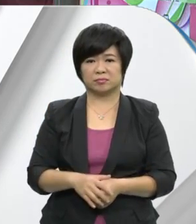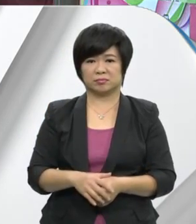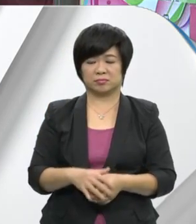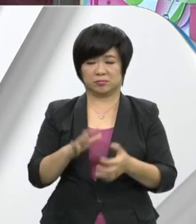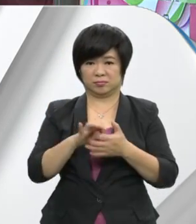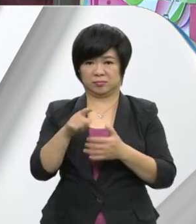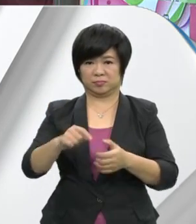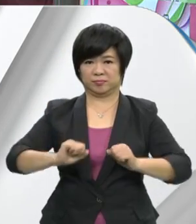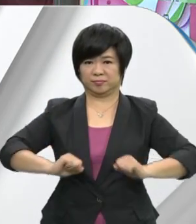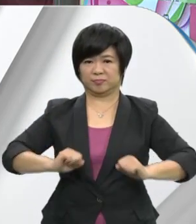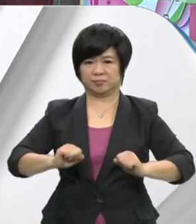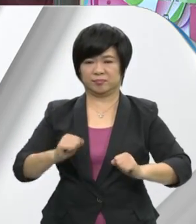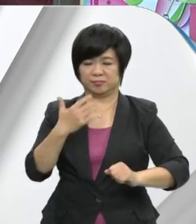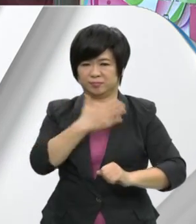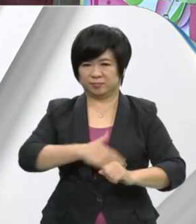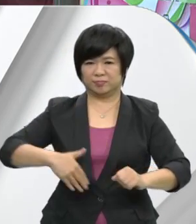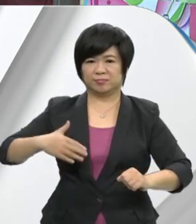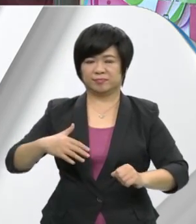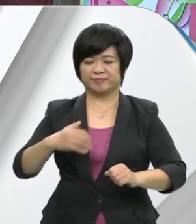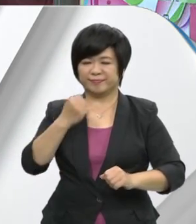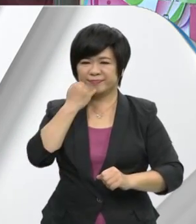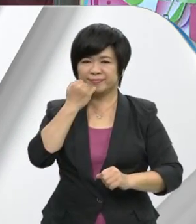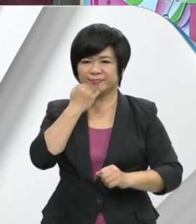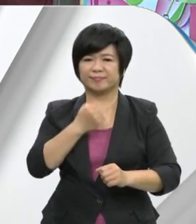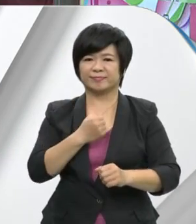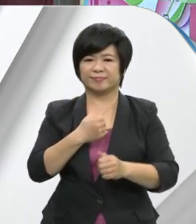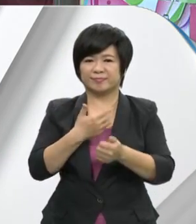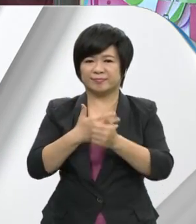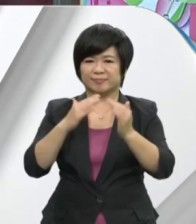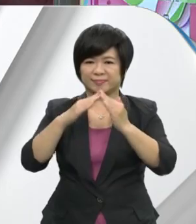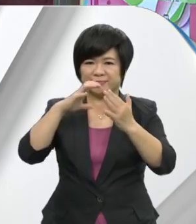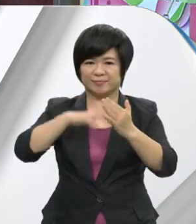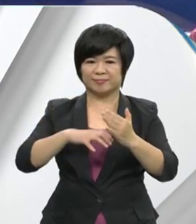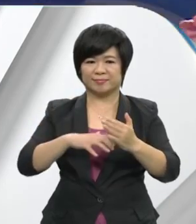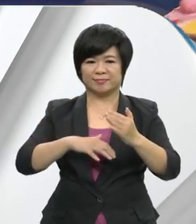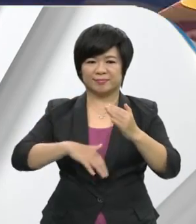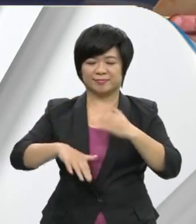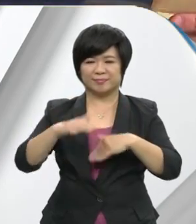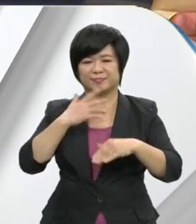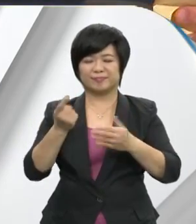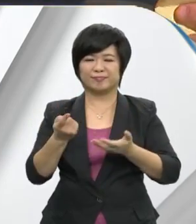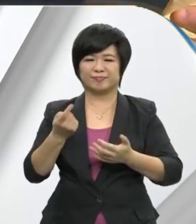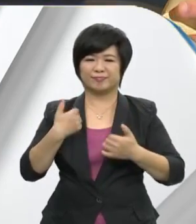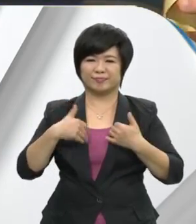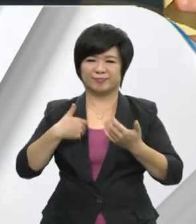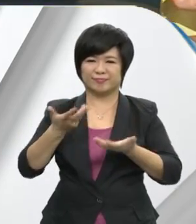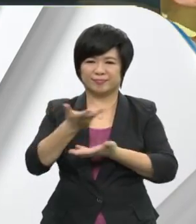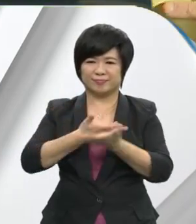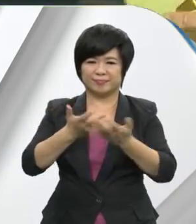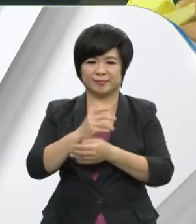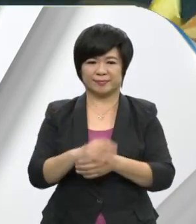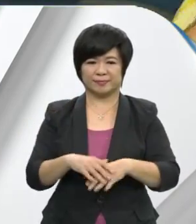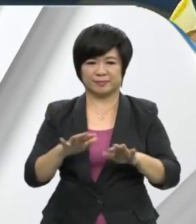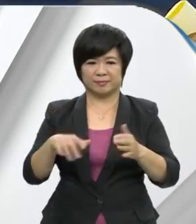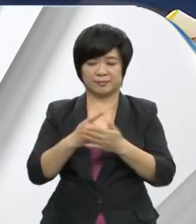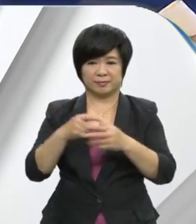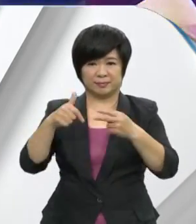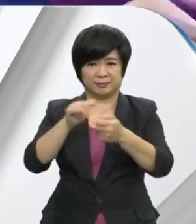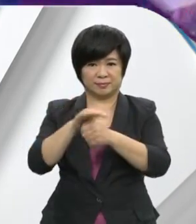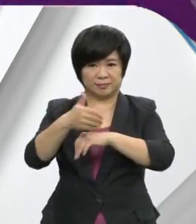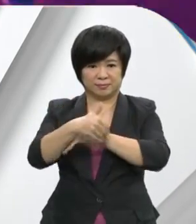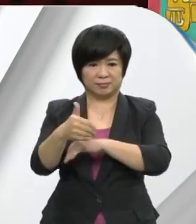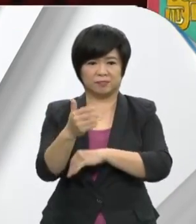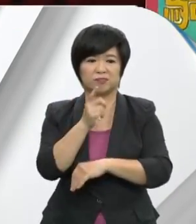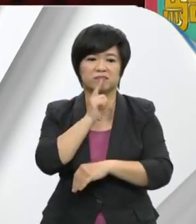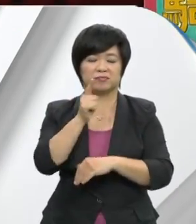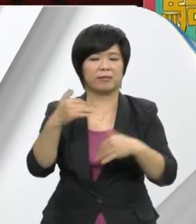种健康的身体，绝对可以让整个家庭更为和谐。 南投县政府讲，日下跟他村镇外乡盲派